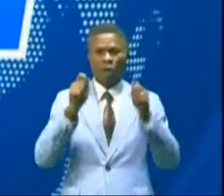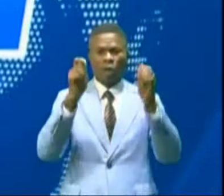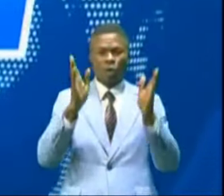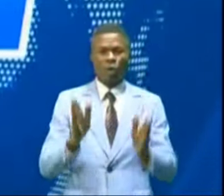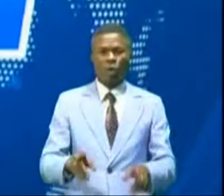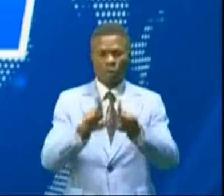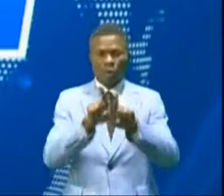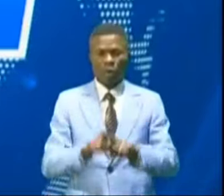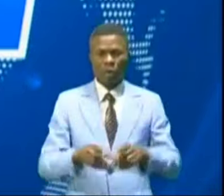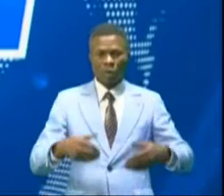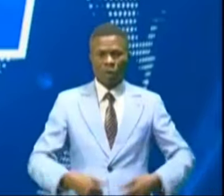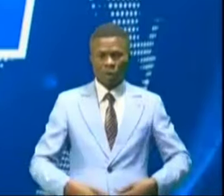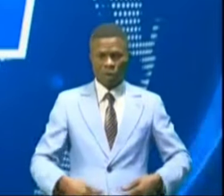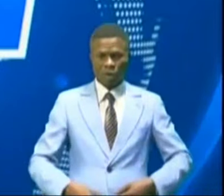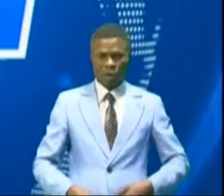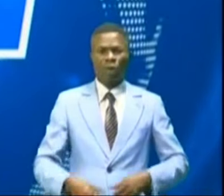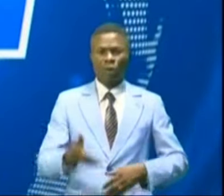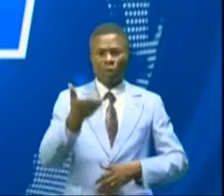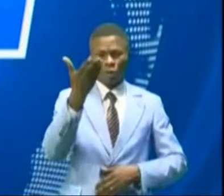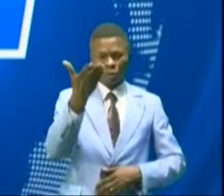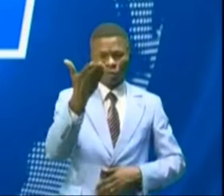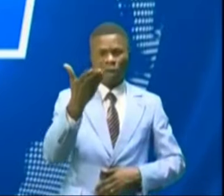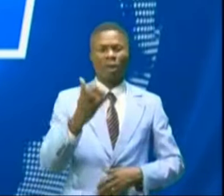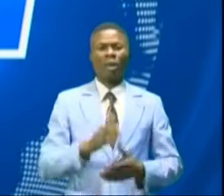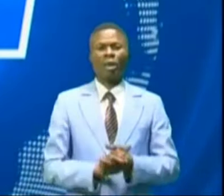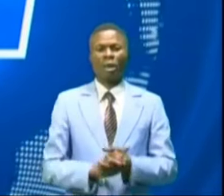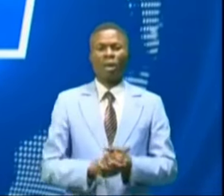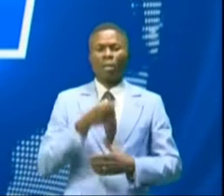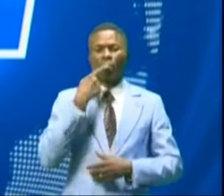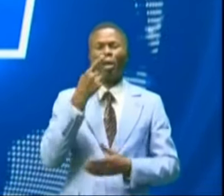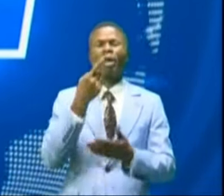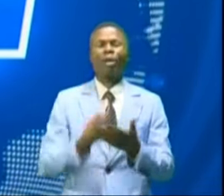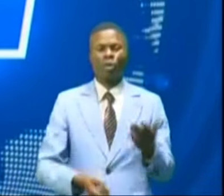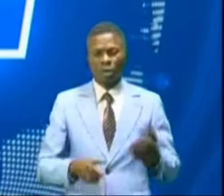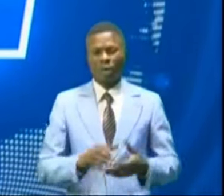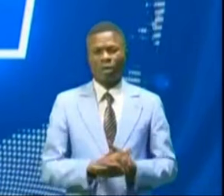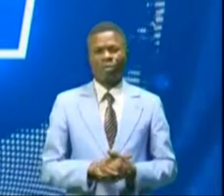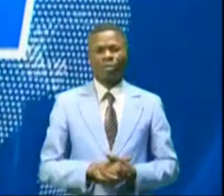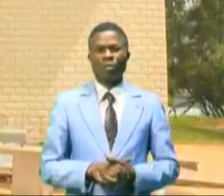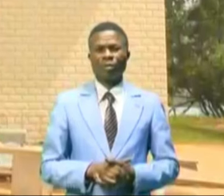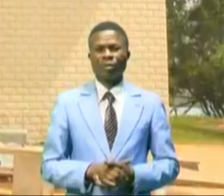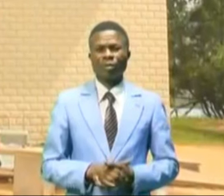et des jeunes reporters. Chantal Okoloba nous en donne les détails.